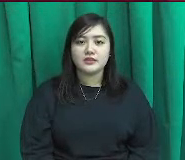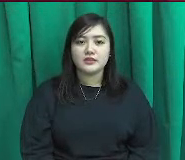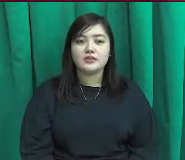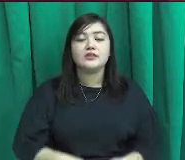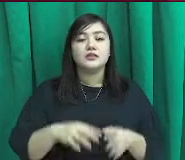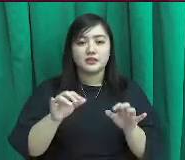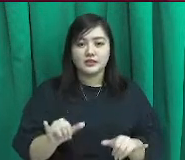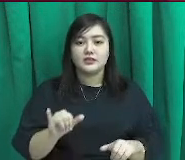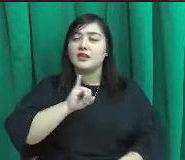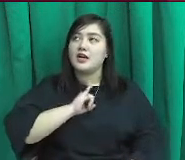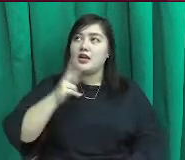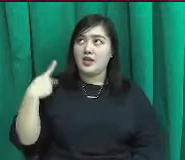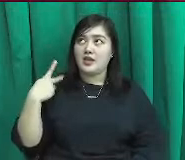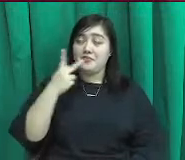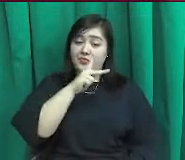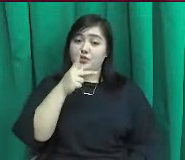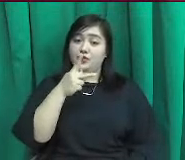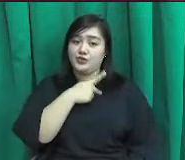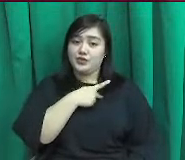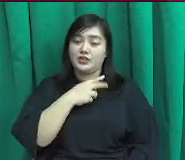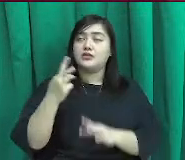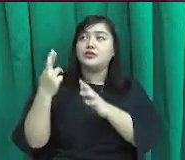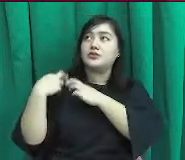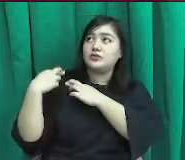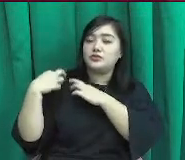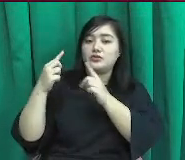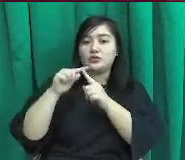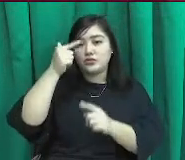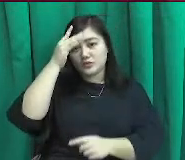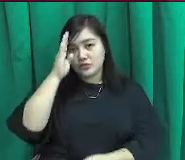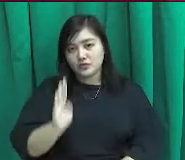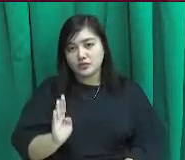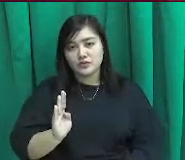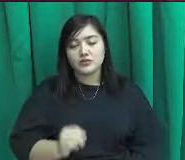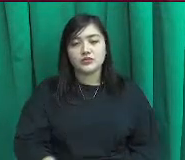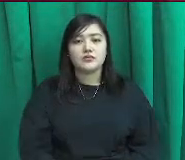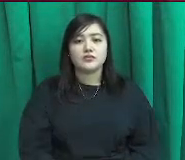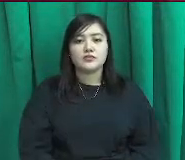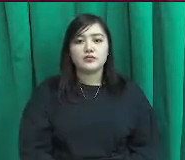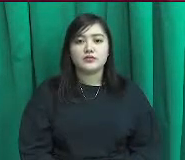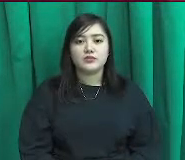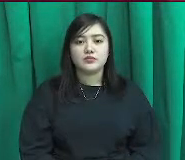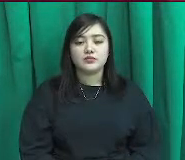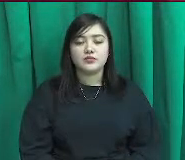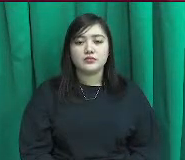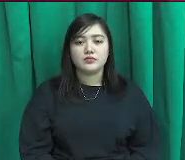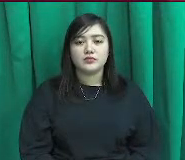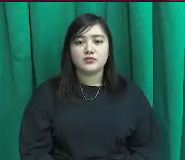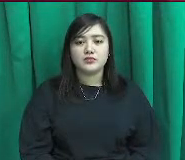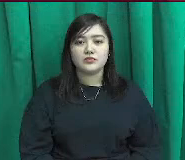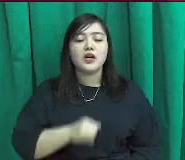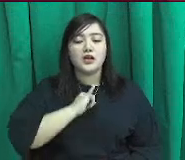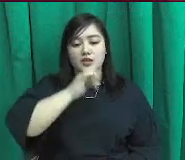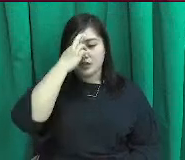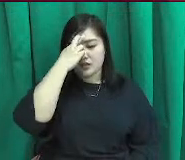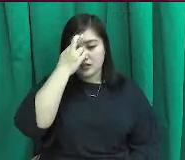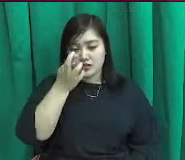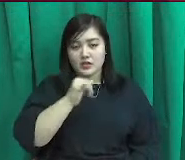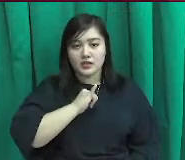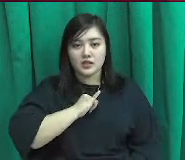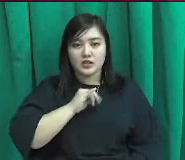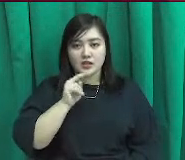Pananagutan, opo. Yeah. Kaya habang hinihintay ko po yun, since ako'y naligtas, I need to continually do that part ng buhay ko,